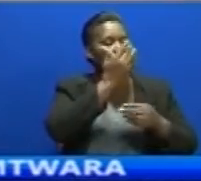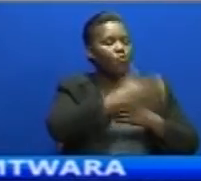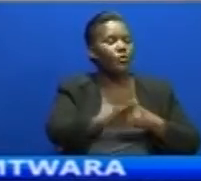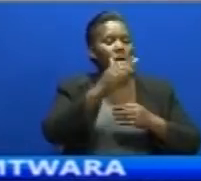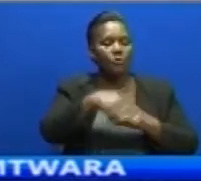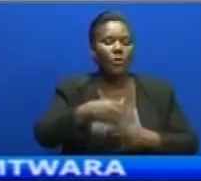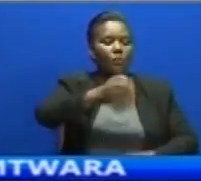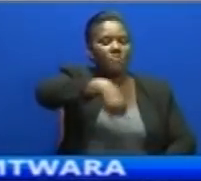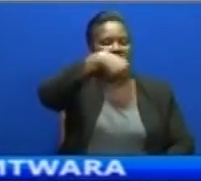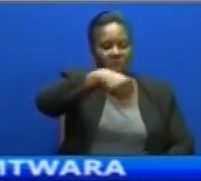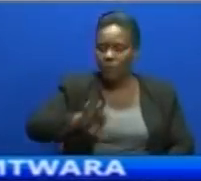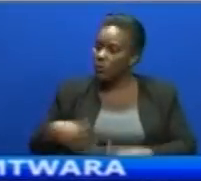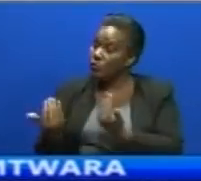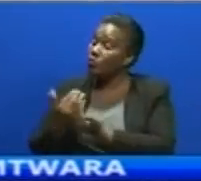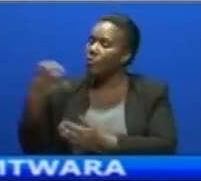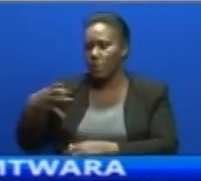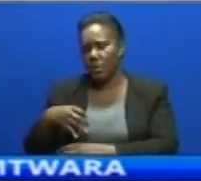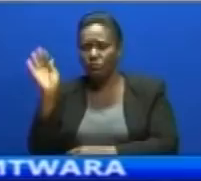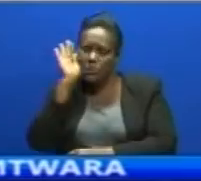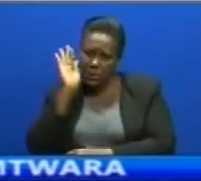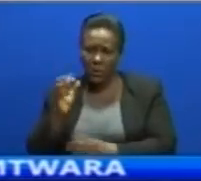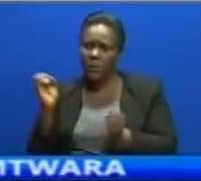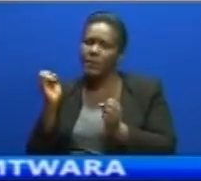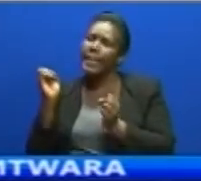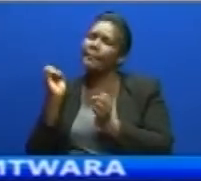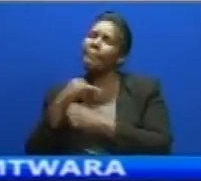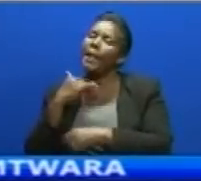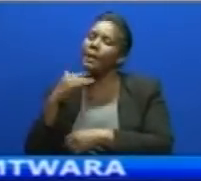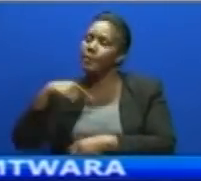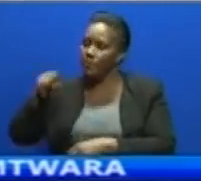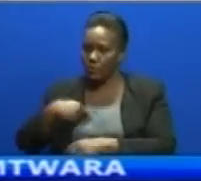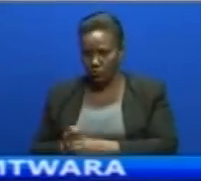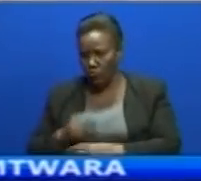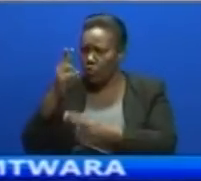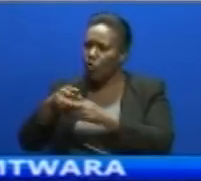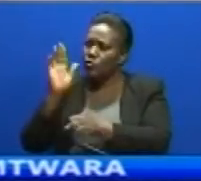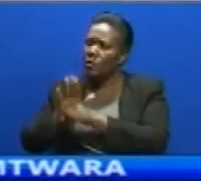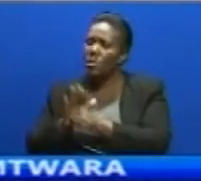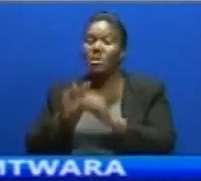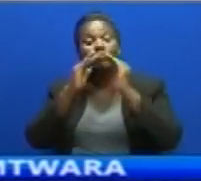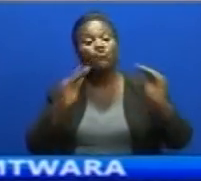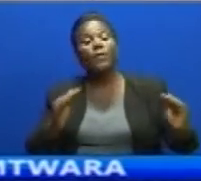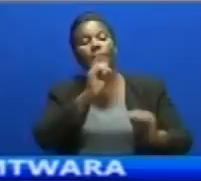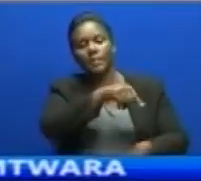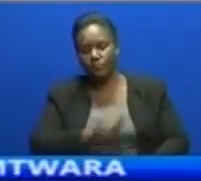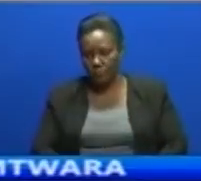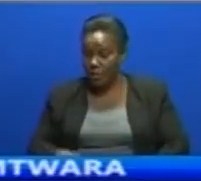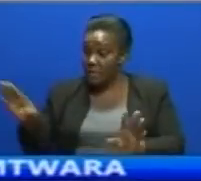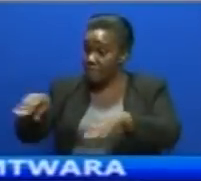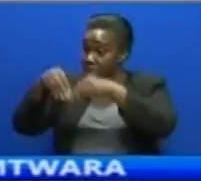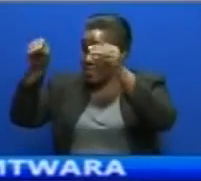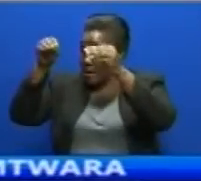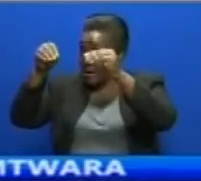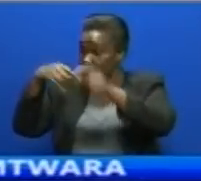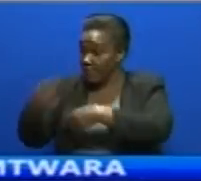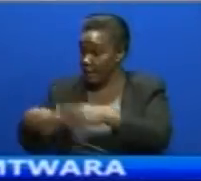iweze kusikia hiki kilio cha watu wa Masasi kwamba korosho nyingi bado ziko majumbani. Ukizingatia hata minada yenyewe inayouzwa